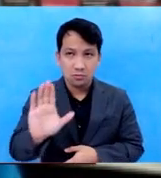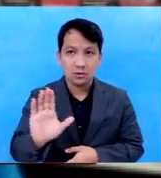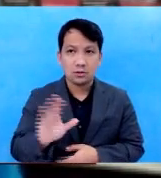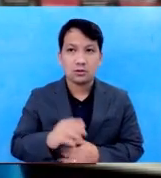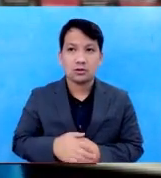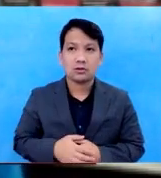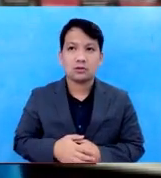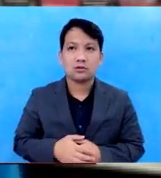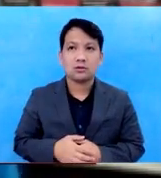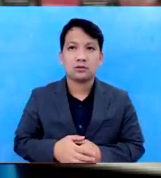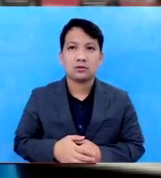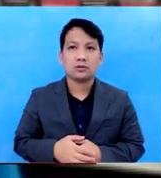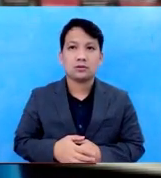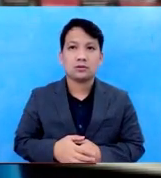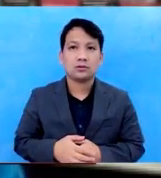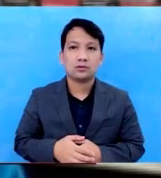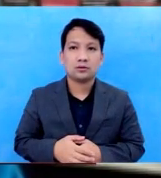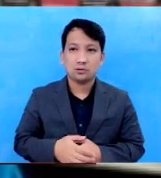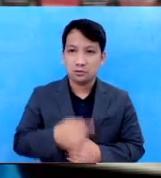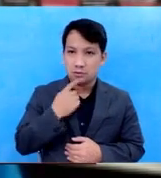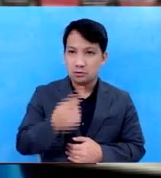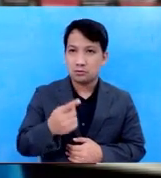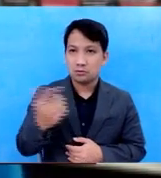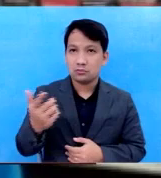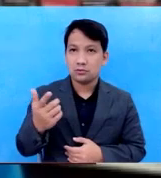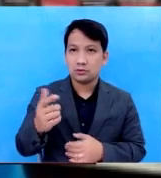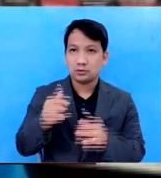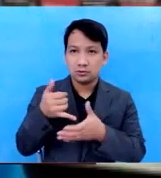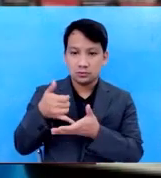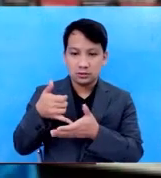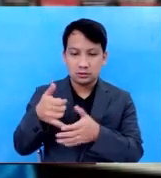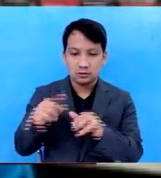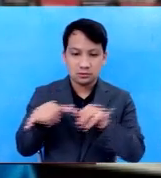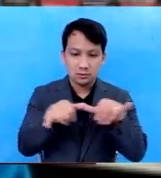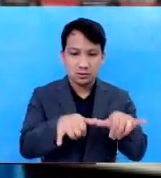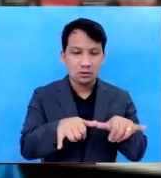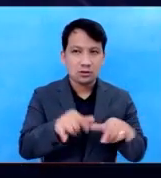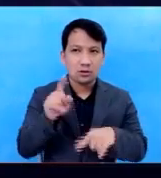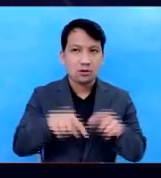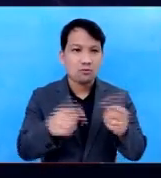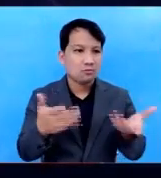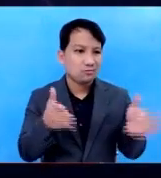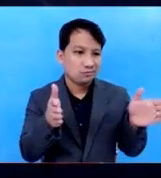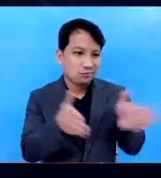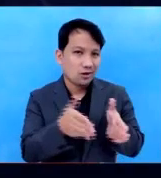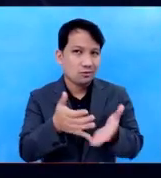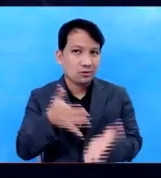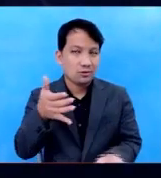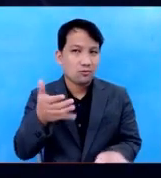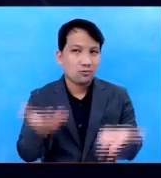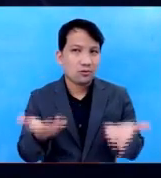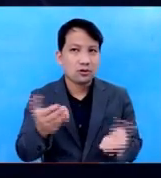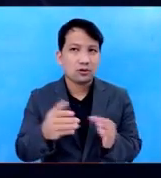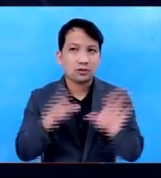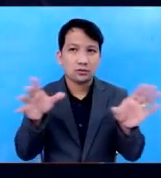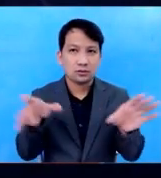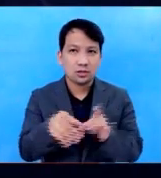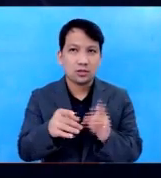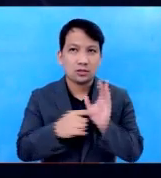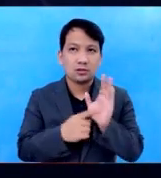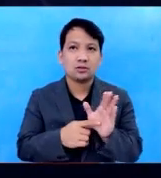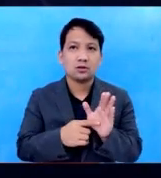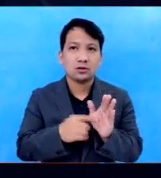ample supply of particular sizes, but they cannot tell us which size and when. Sa joint statement ng